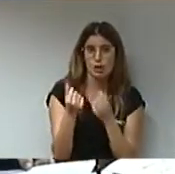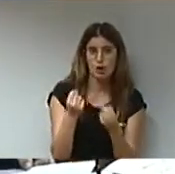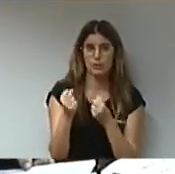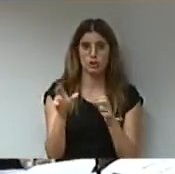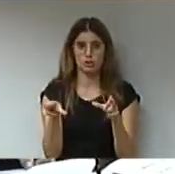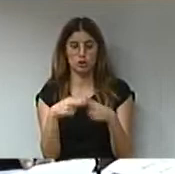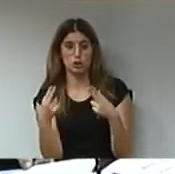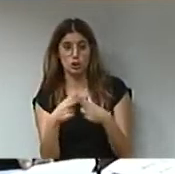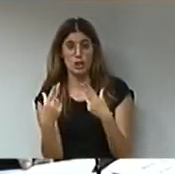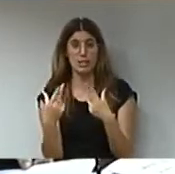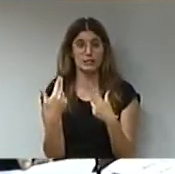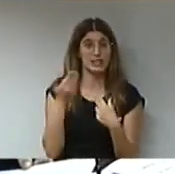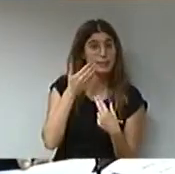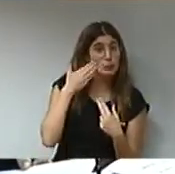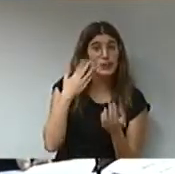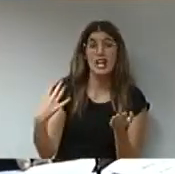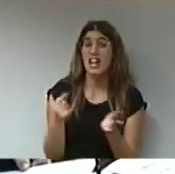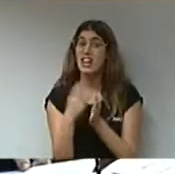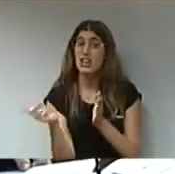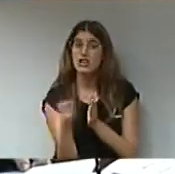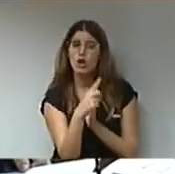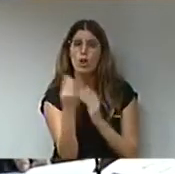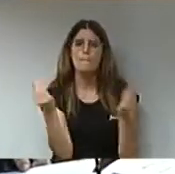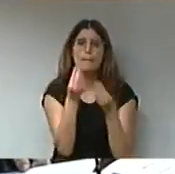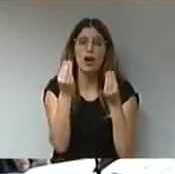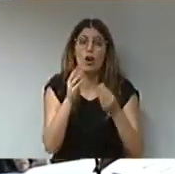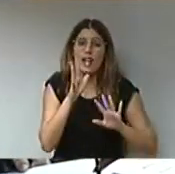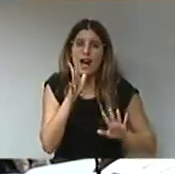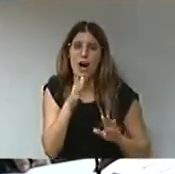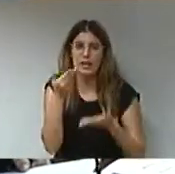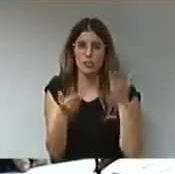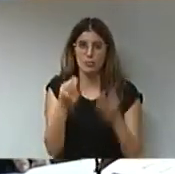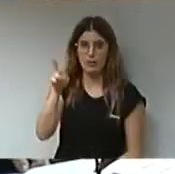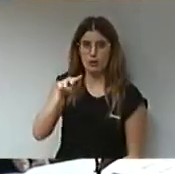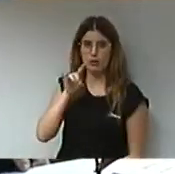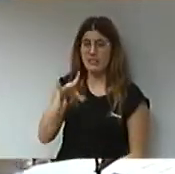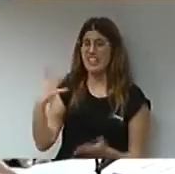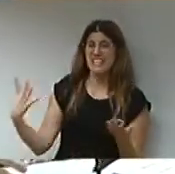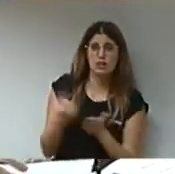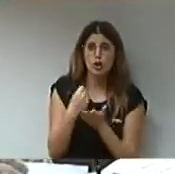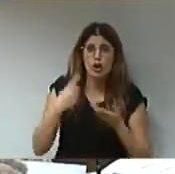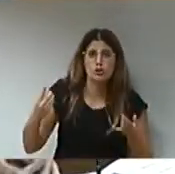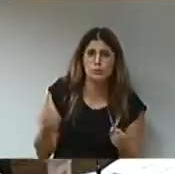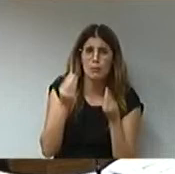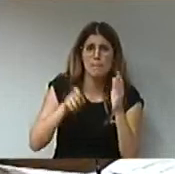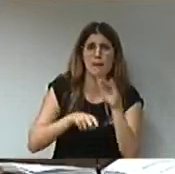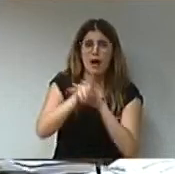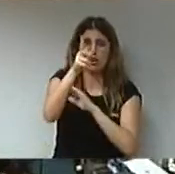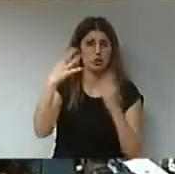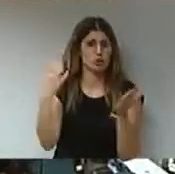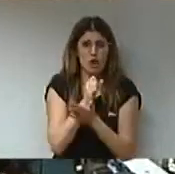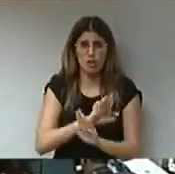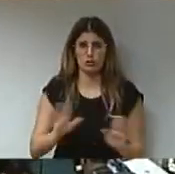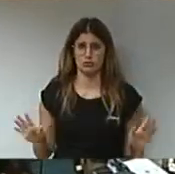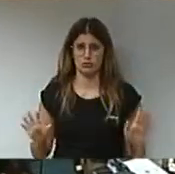i reputacionals, tots estan millor ara que el 2015. Tots!